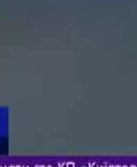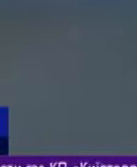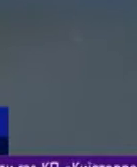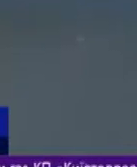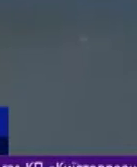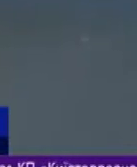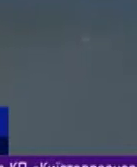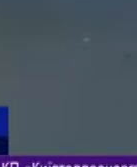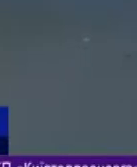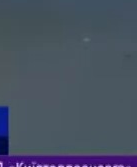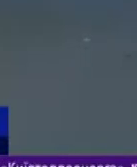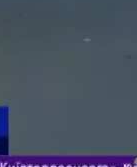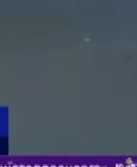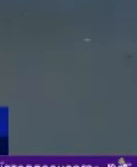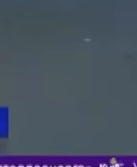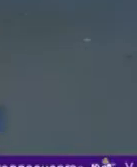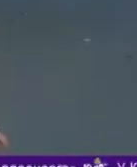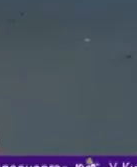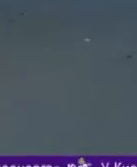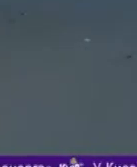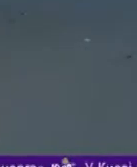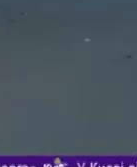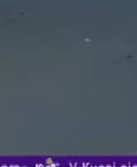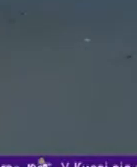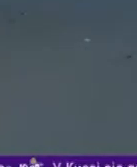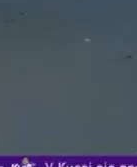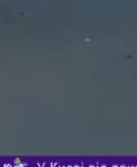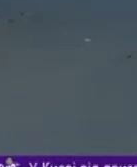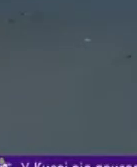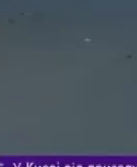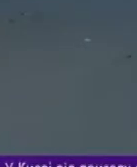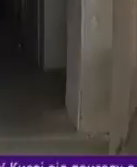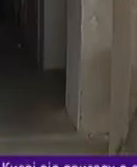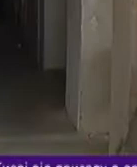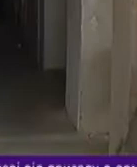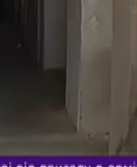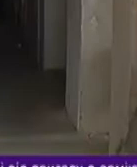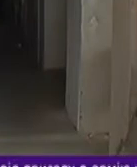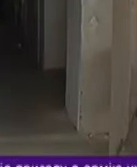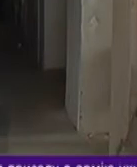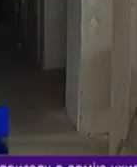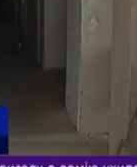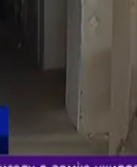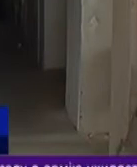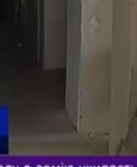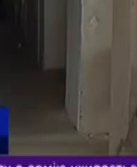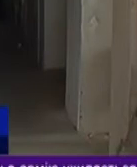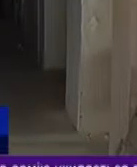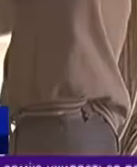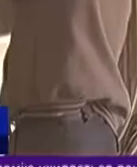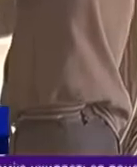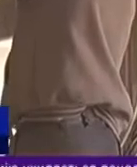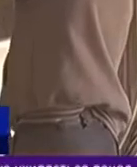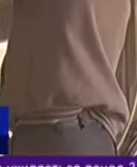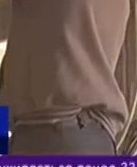залишалася без ремонтів. Але останнім часом зміни тут відбуваються кардинальні. Сьогодні повним ходом йде реконструкція